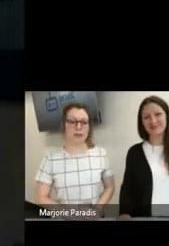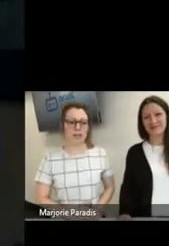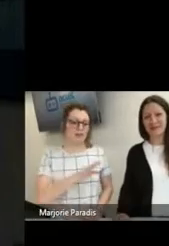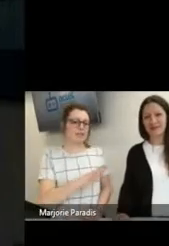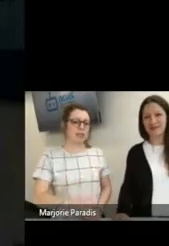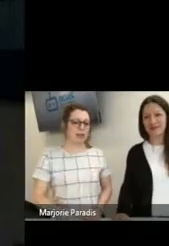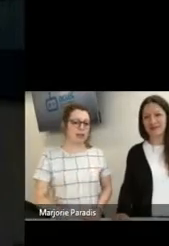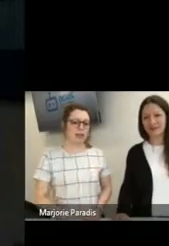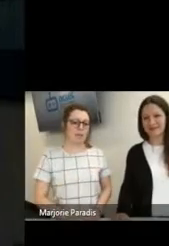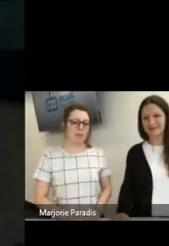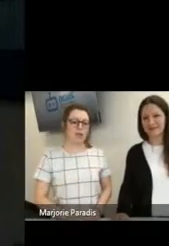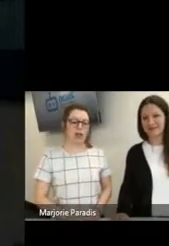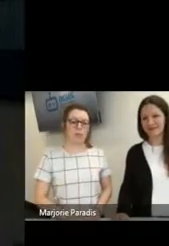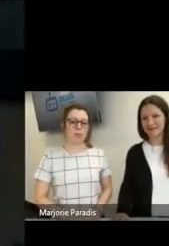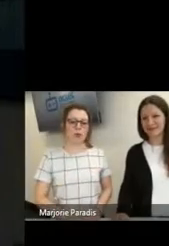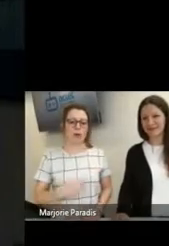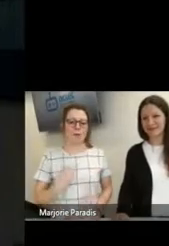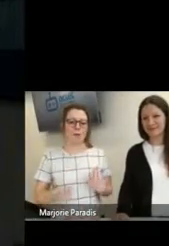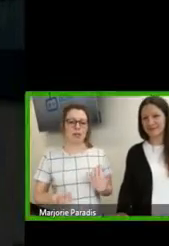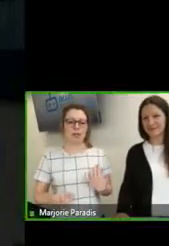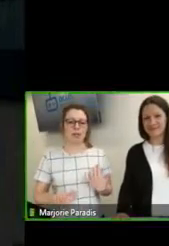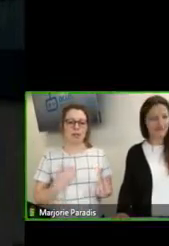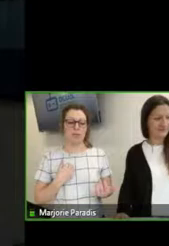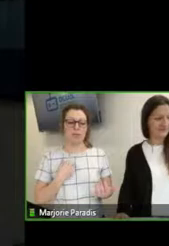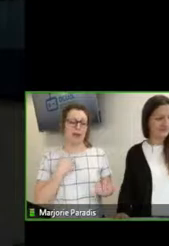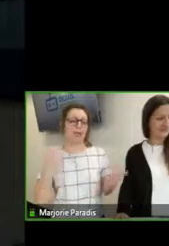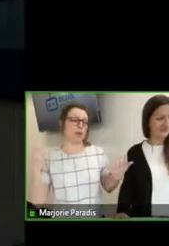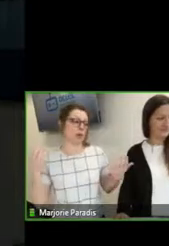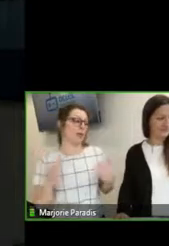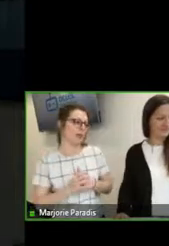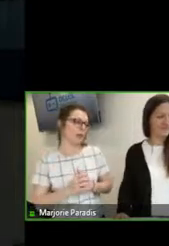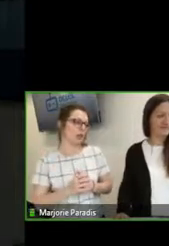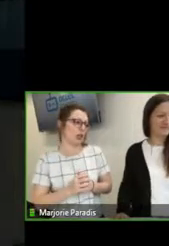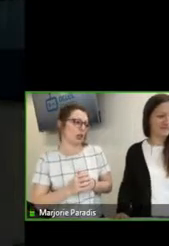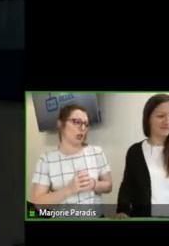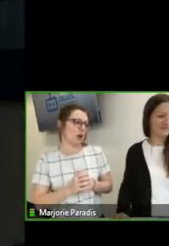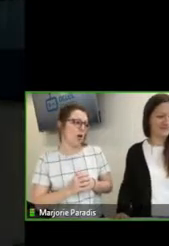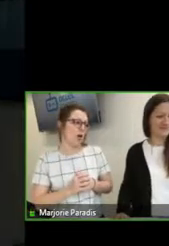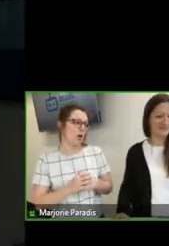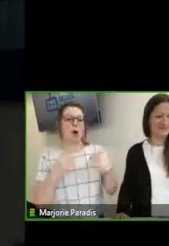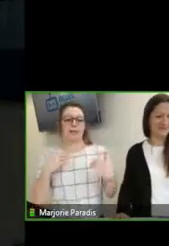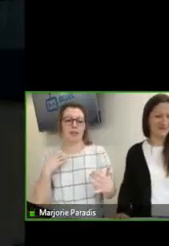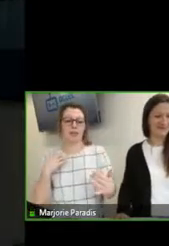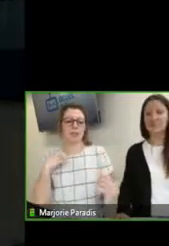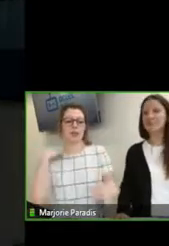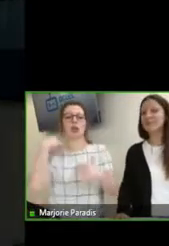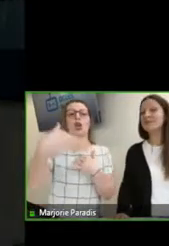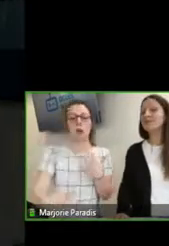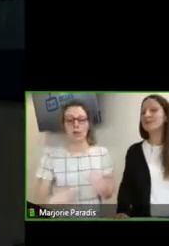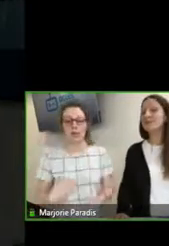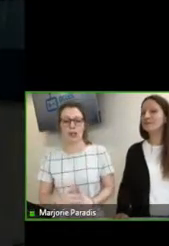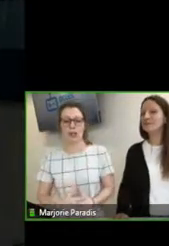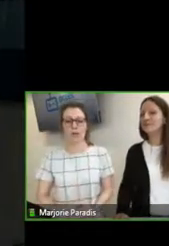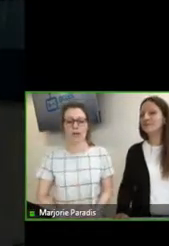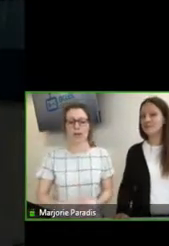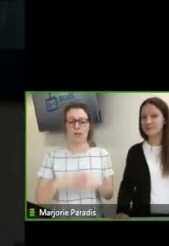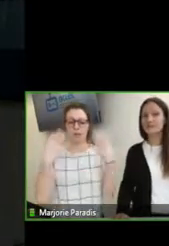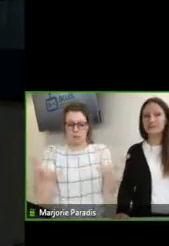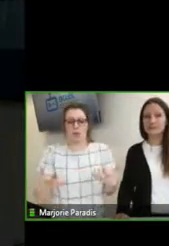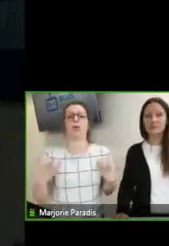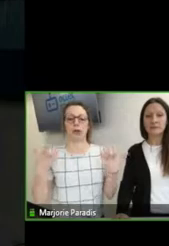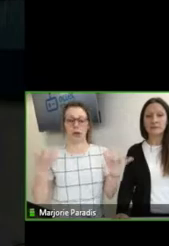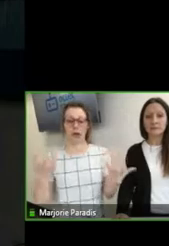Puis, tu sais, je prends quand même 30 secondes pour mentionner le fait que ben, habituellement, tu sais, on a l'habitude de rebondir sur les commentaires